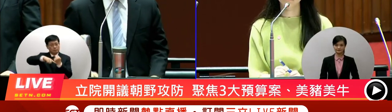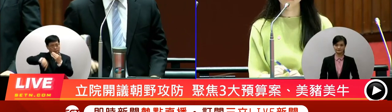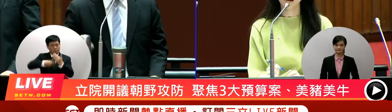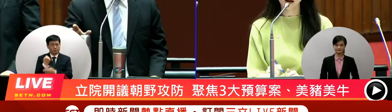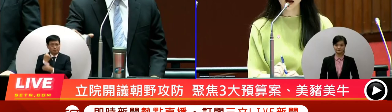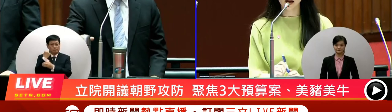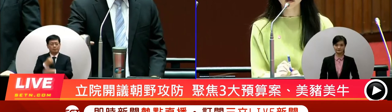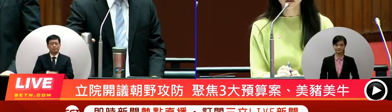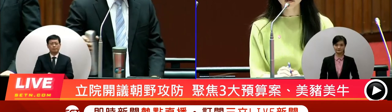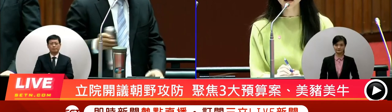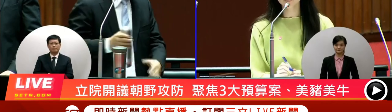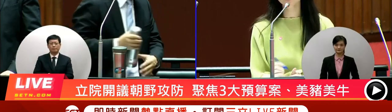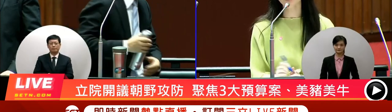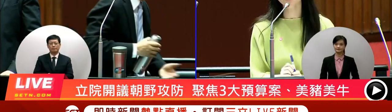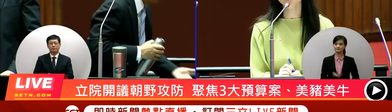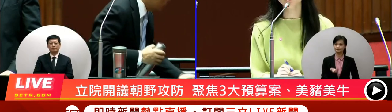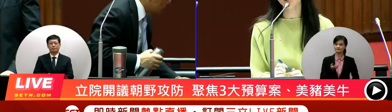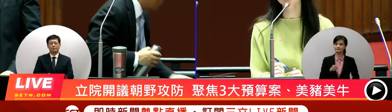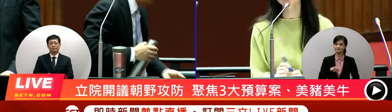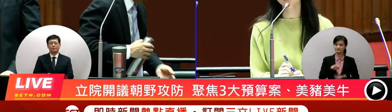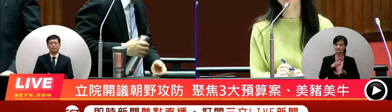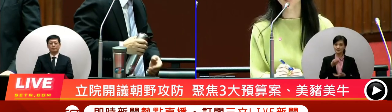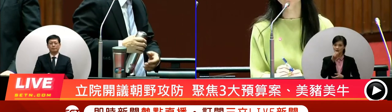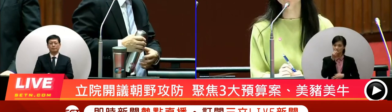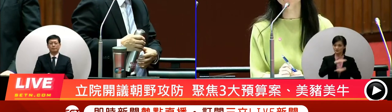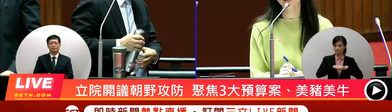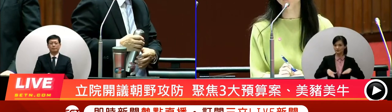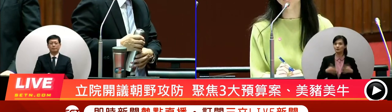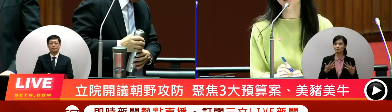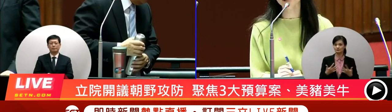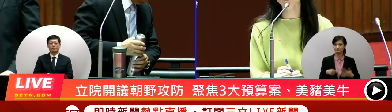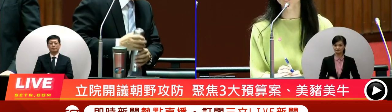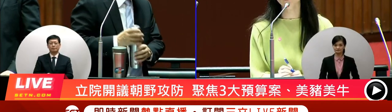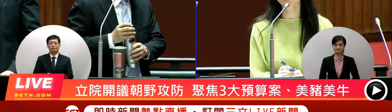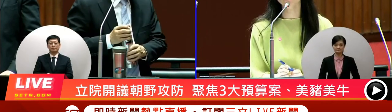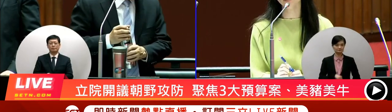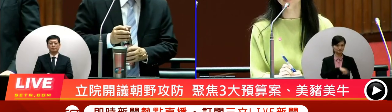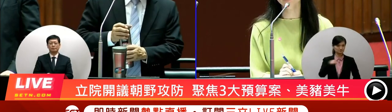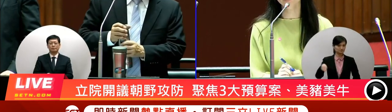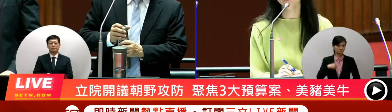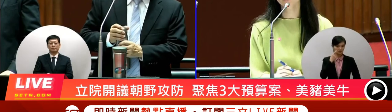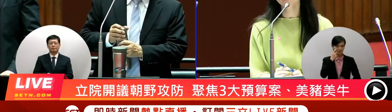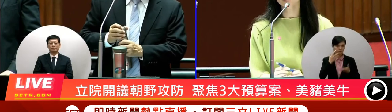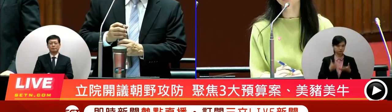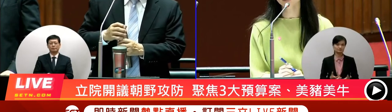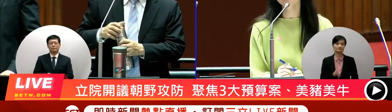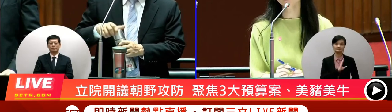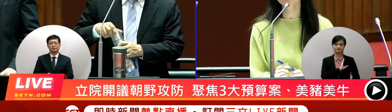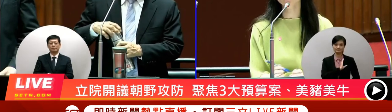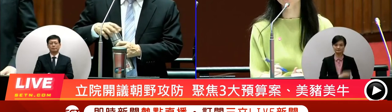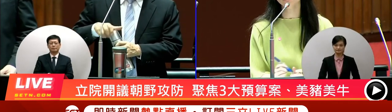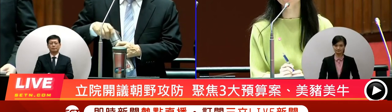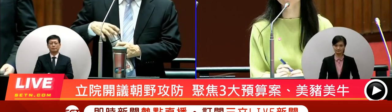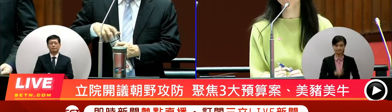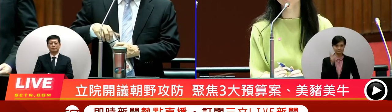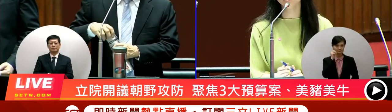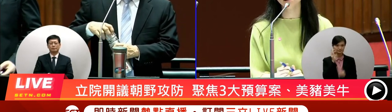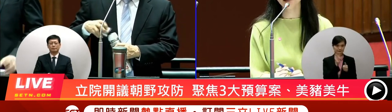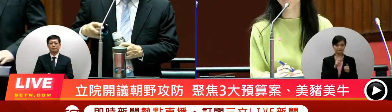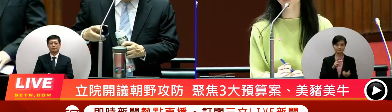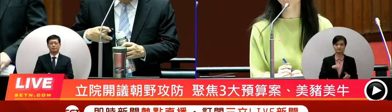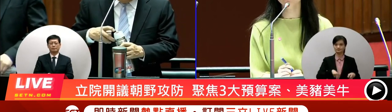持。 好，那刚刚讲这个食安的健康哦，这个当然是大家最关注的议题，那想请问说行政院